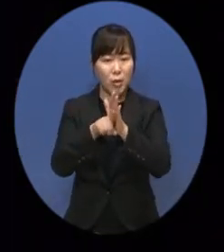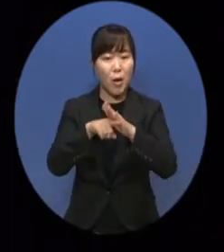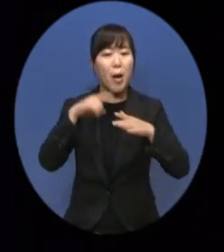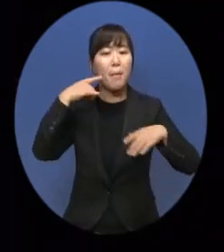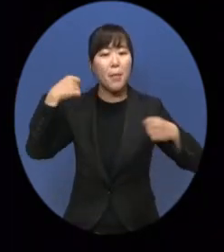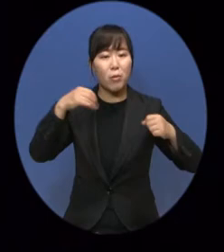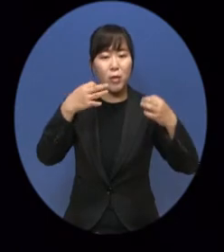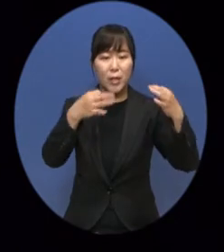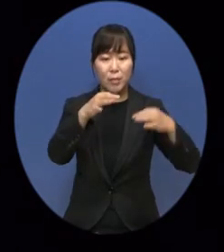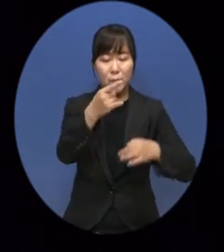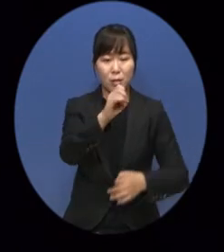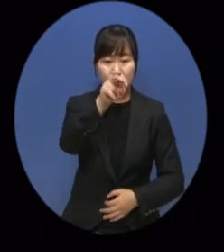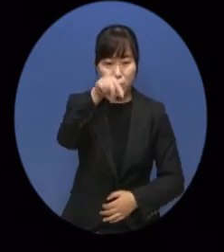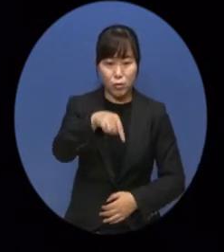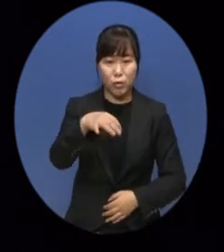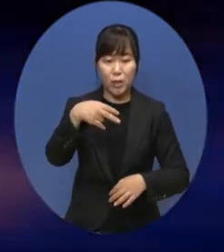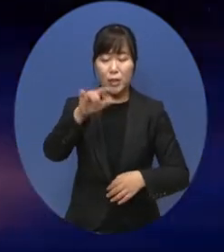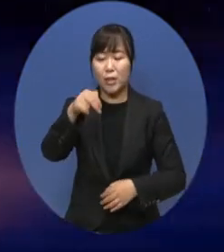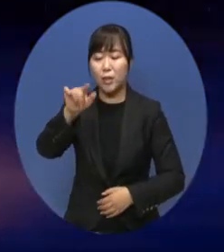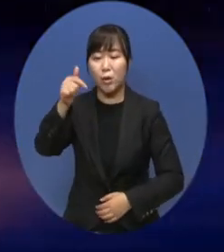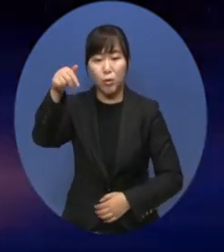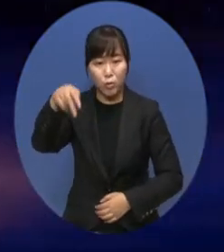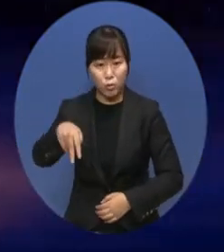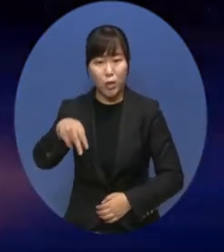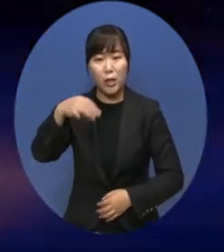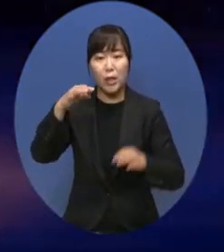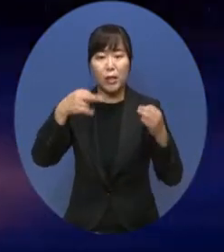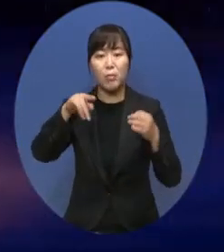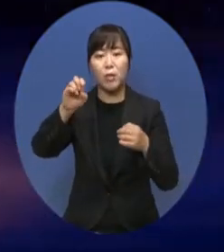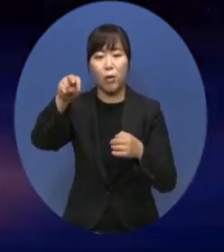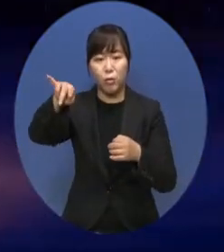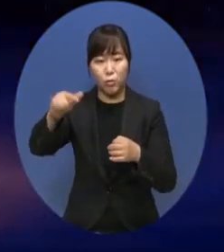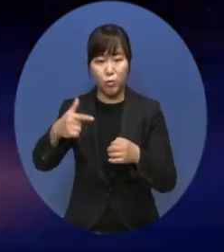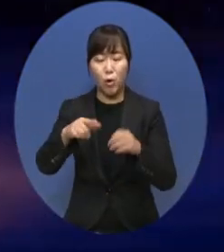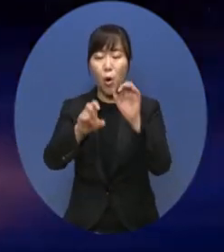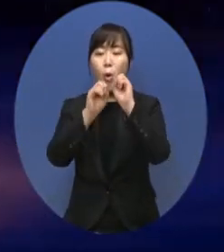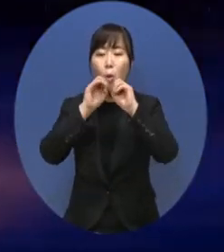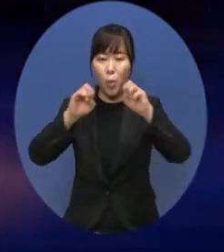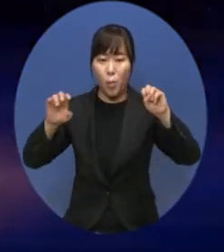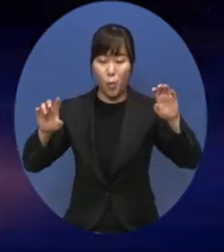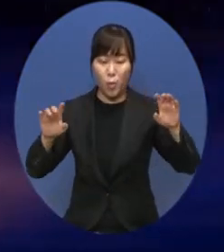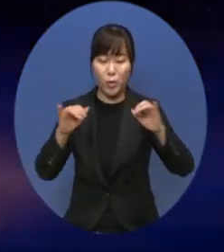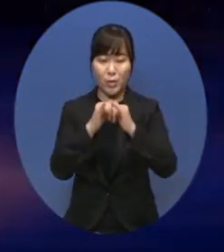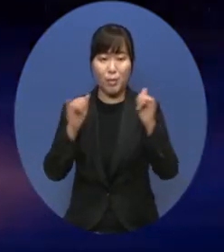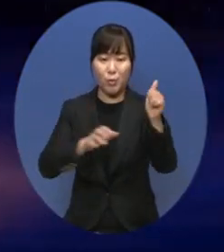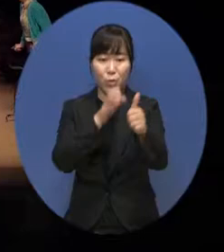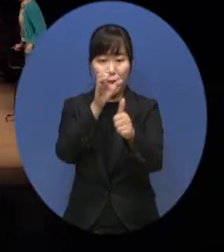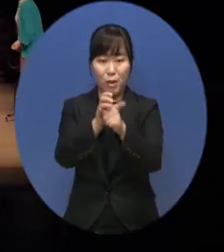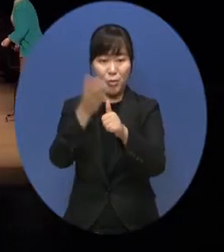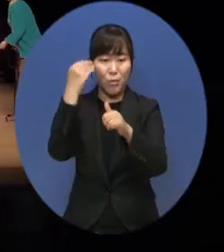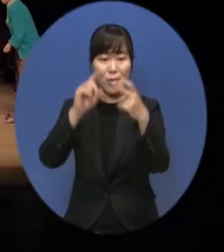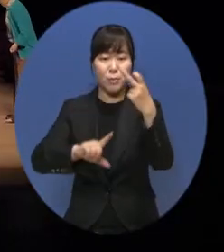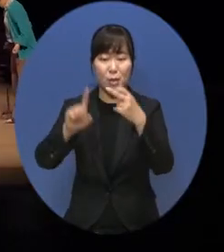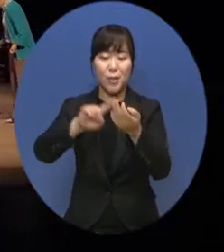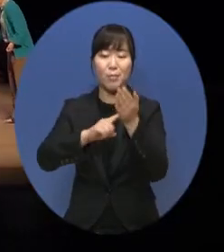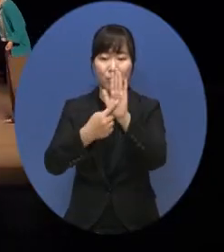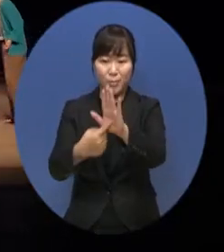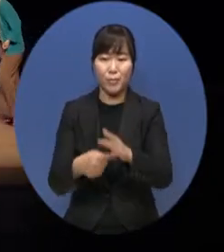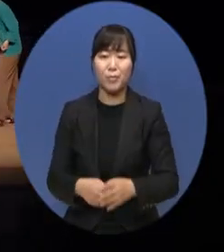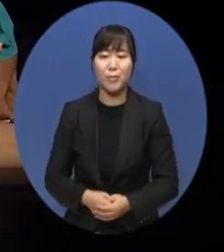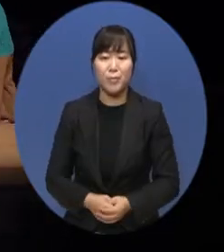배우 김응수와 진선규, 김성균을 홍보대사로 위촉했다고 지난 12일 밝혔습니다.